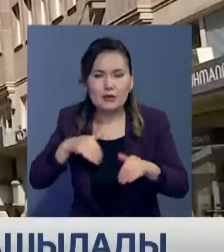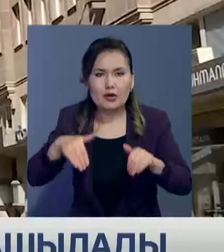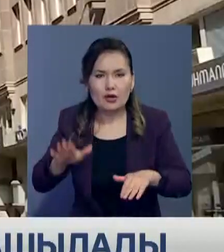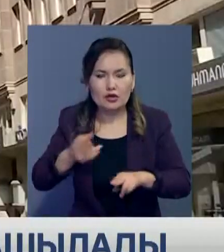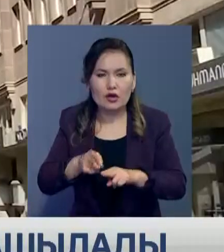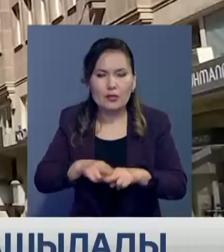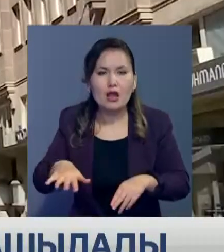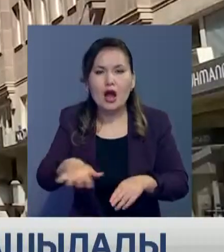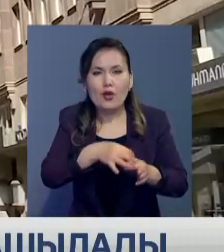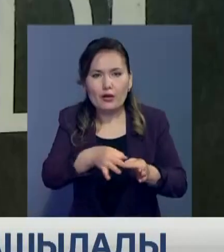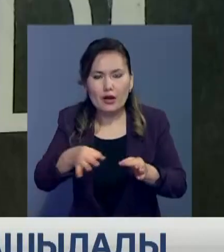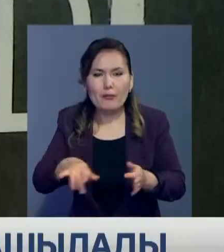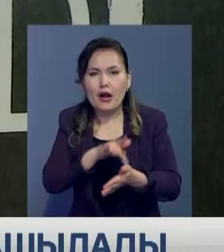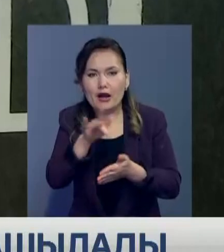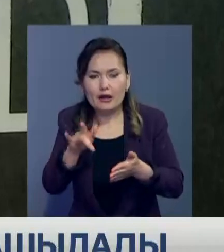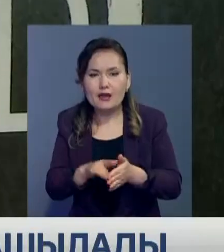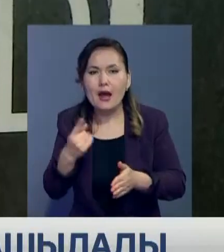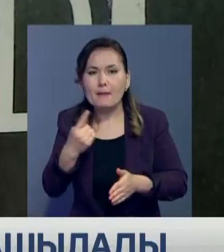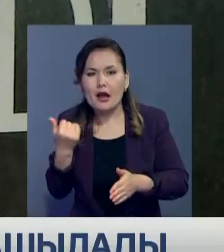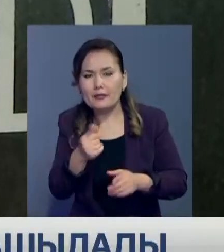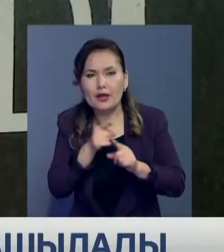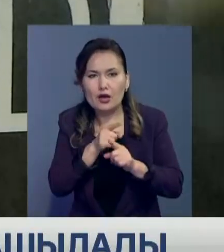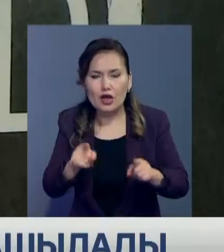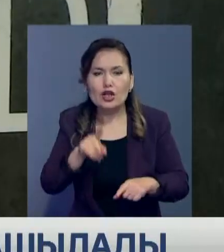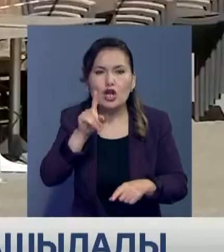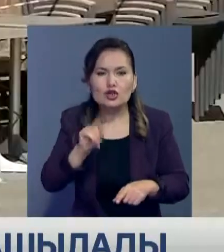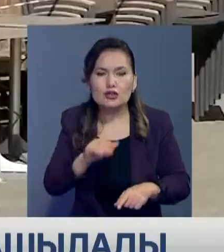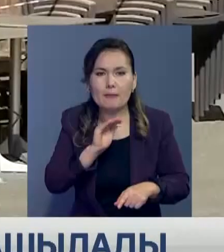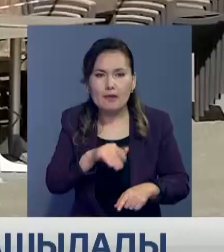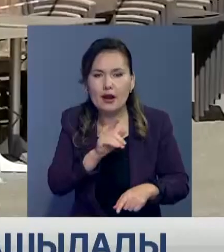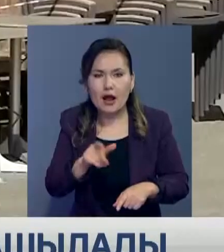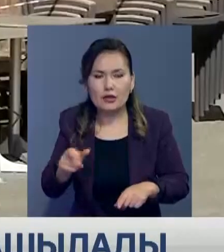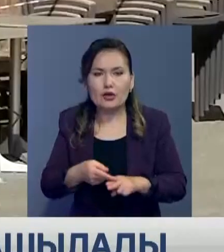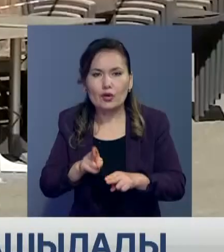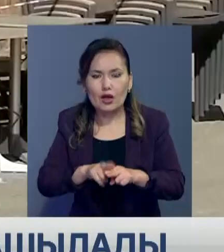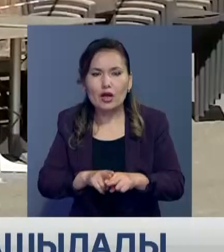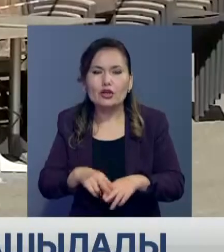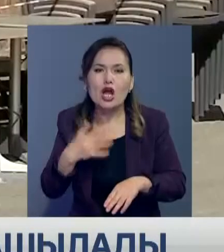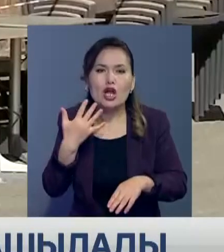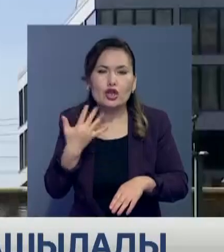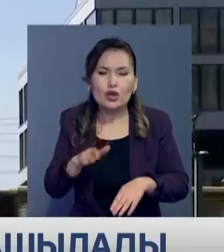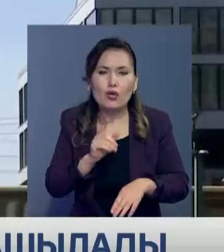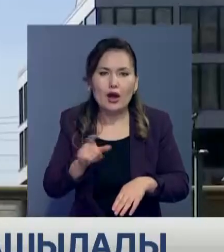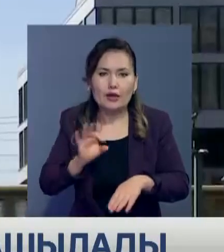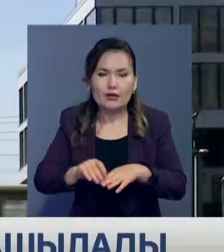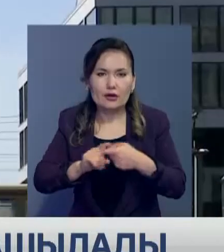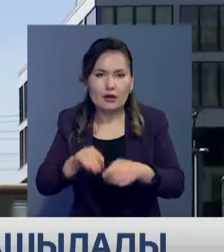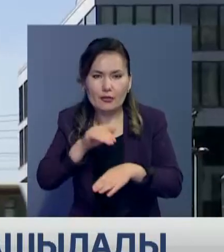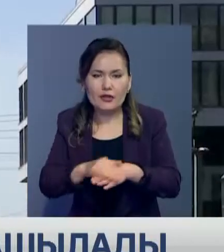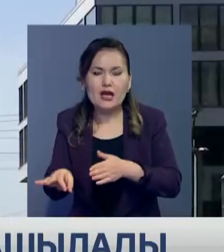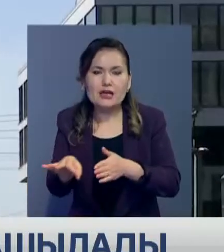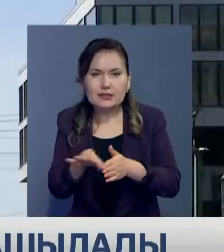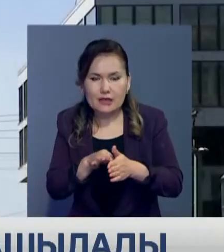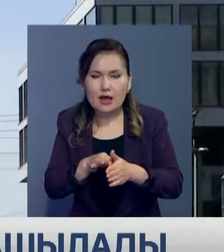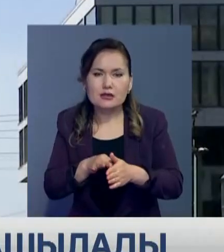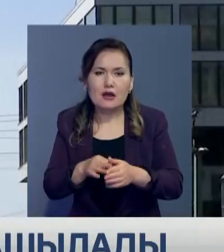Алайда өңірде немесе қалада бір апта ішінде 100 мың тұрғынға шаққанда 50-ден аса вирус жұқтыру дерегі тіркелсе, дереу карантин